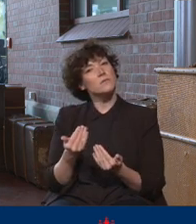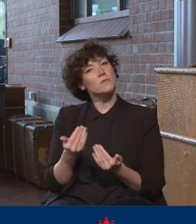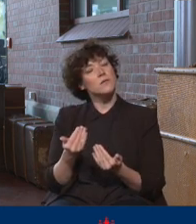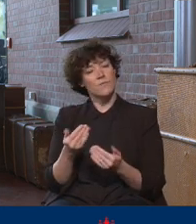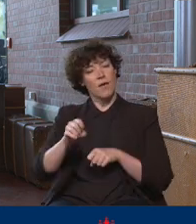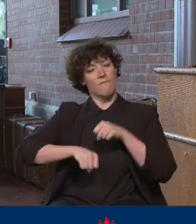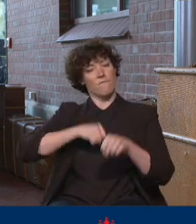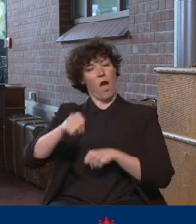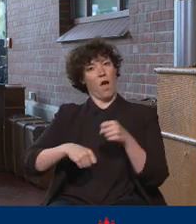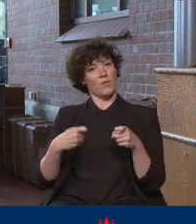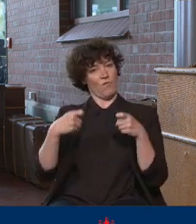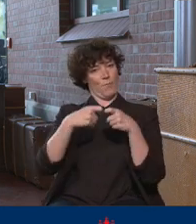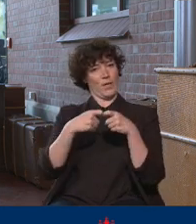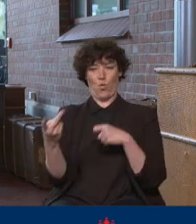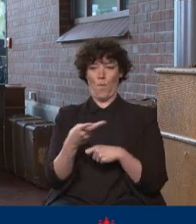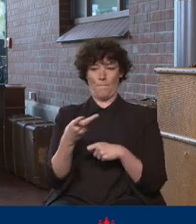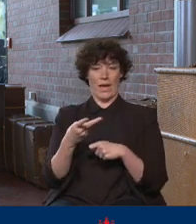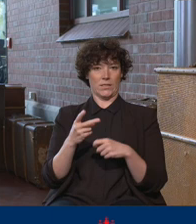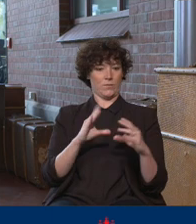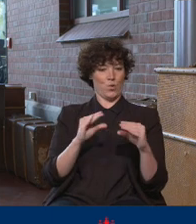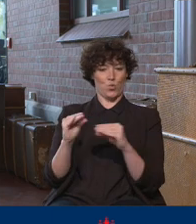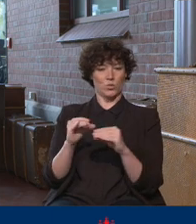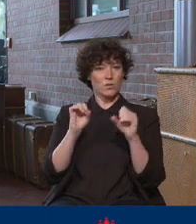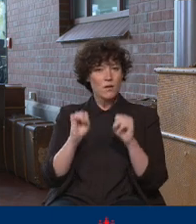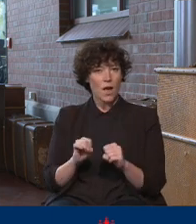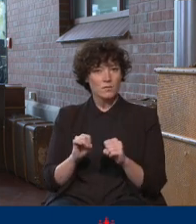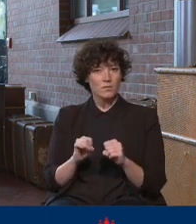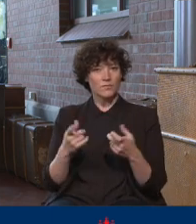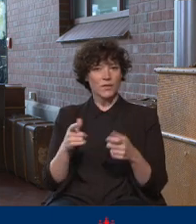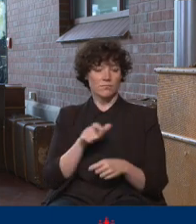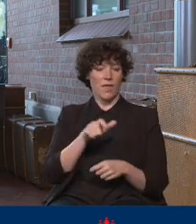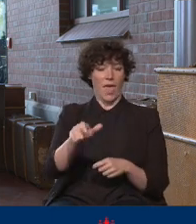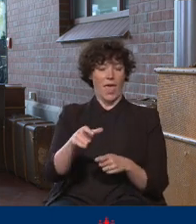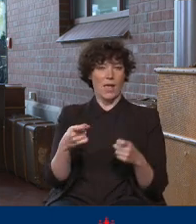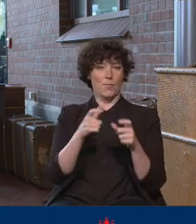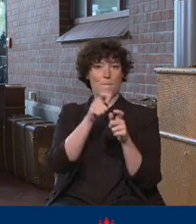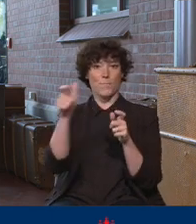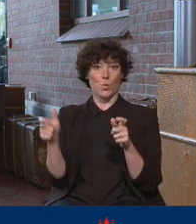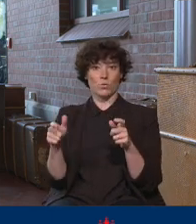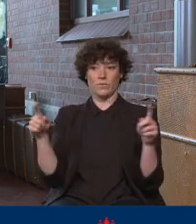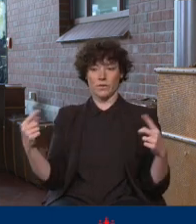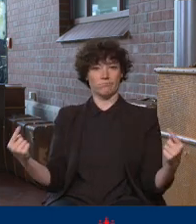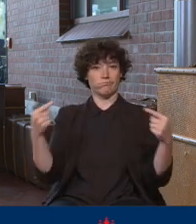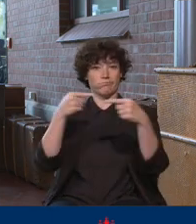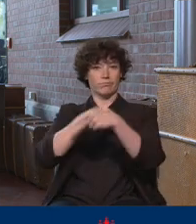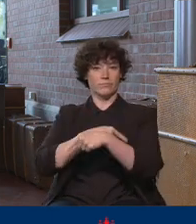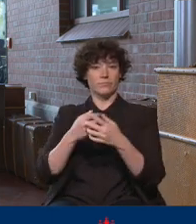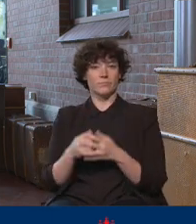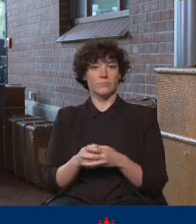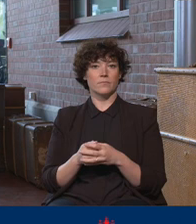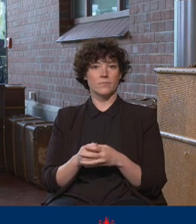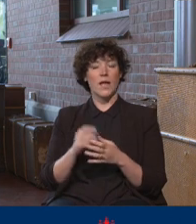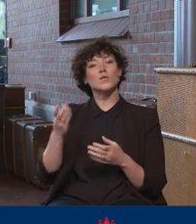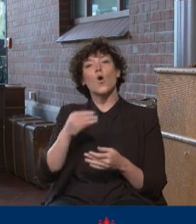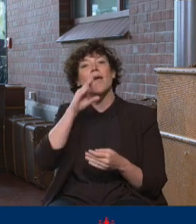verbindungen die beidseitig nutzbar über die elbbrücken gibt aber auch die brückenverbindung zum 11 wer da